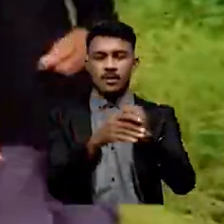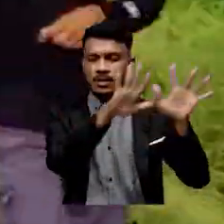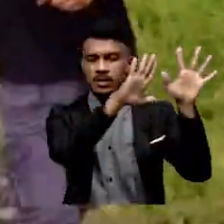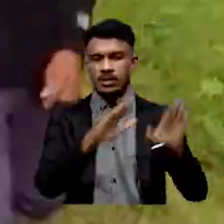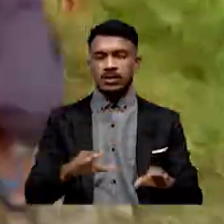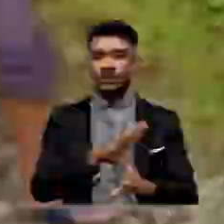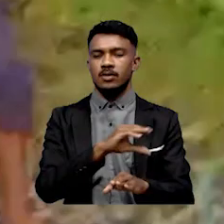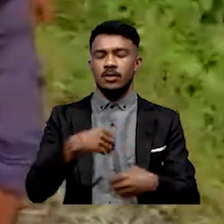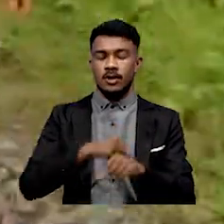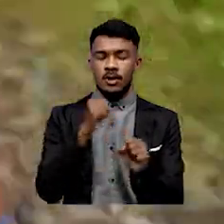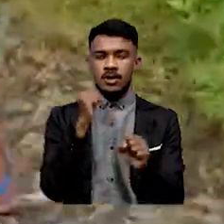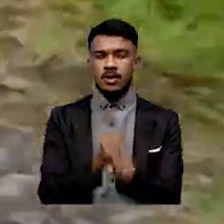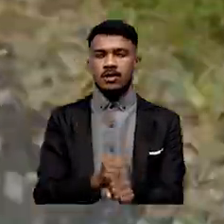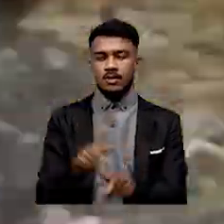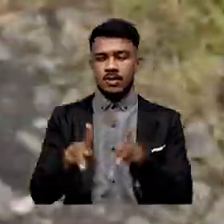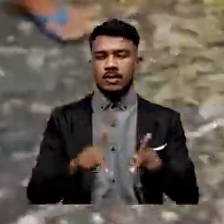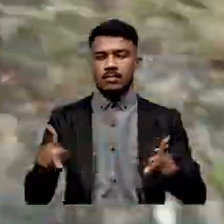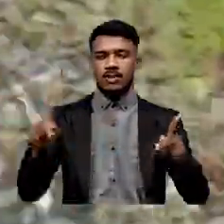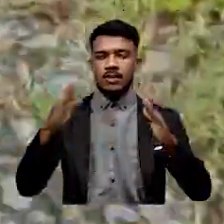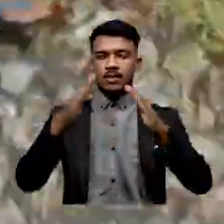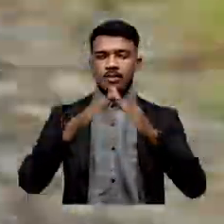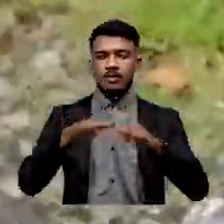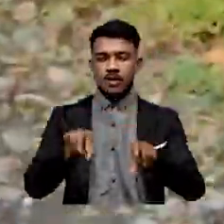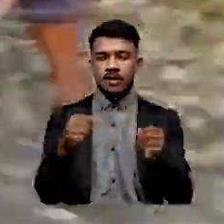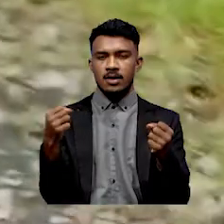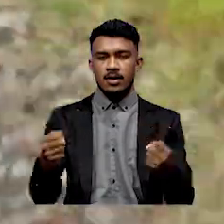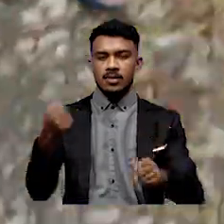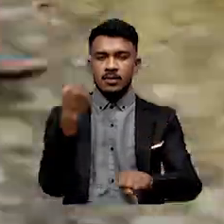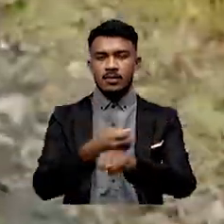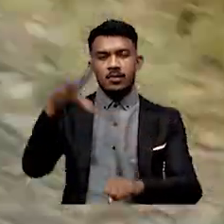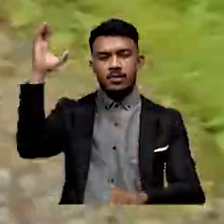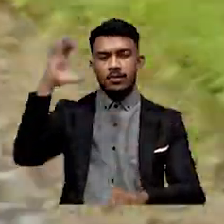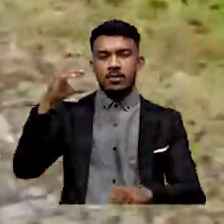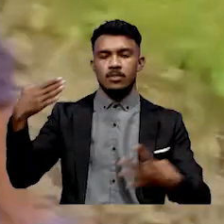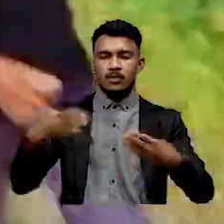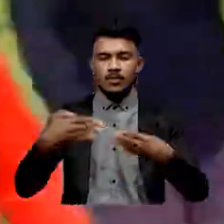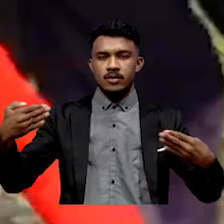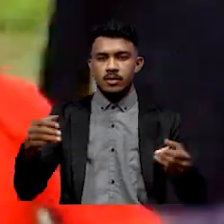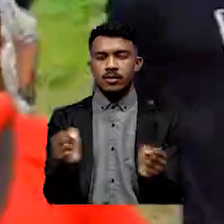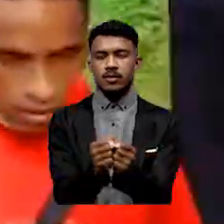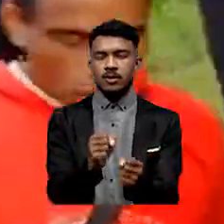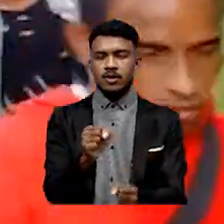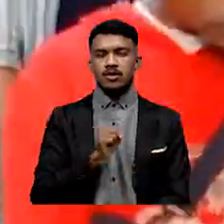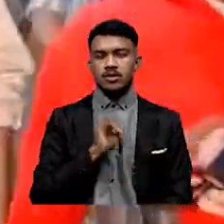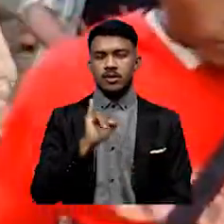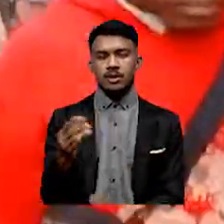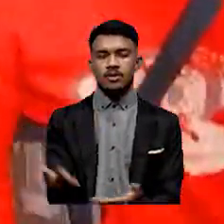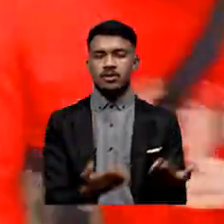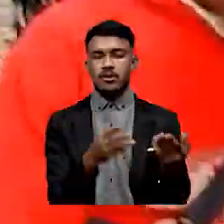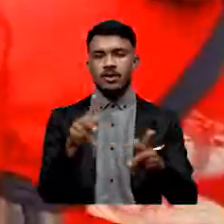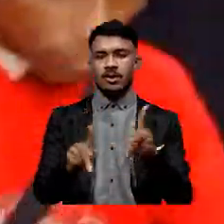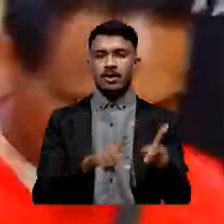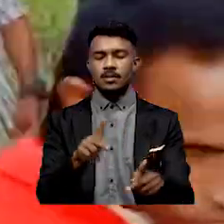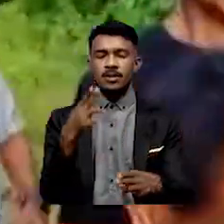uma. Udam bot nemos provoka mota rai ketan nibe balija hosuai tun hofulume bot hori lori sidadaung ida honaran